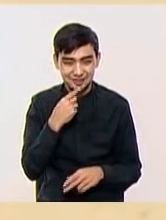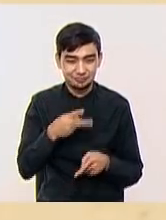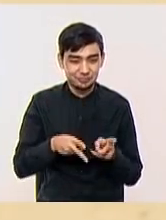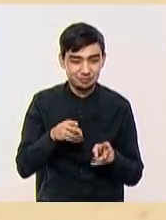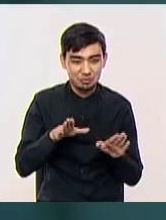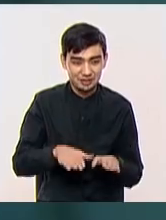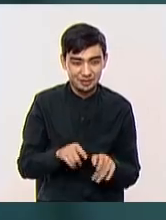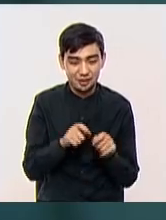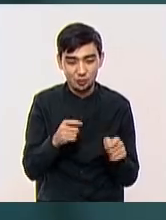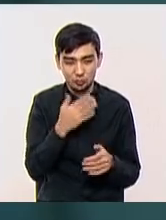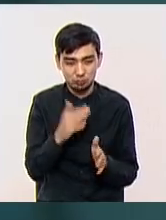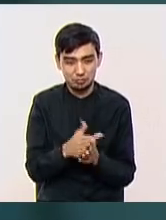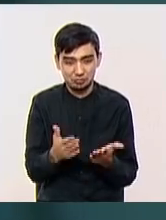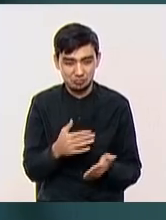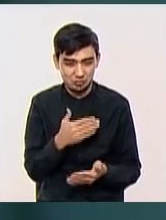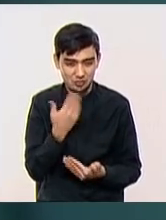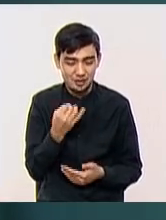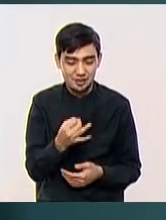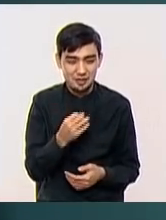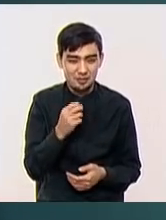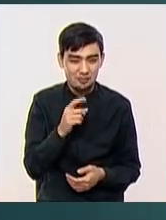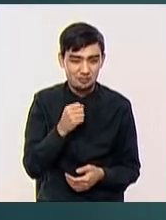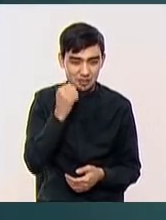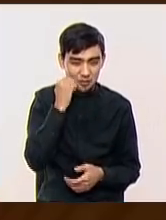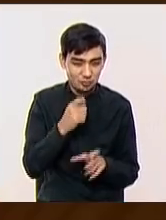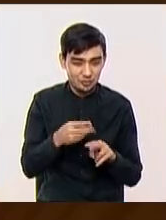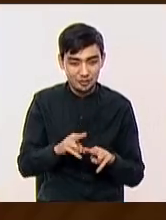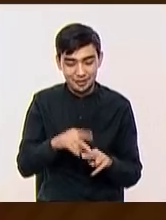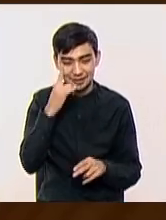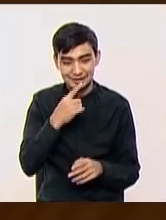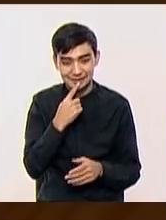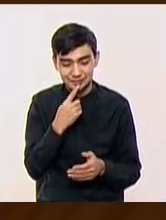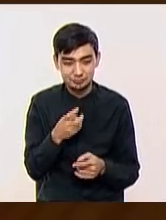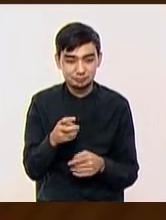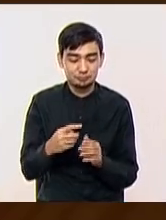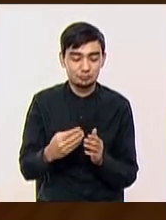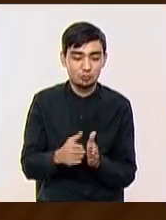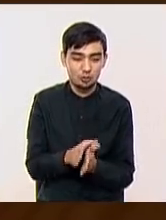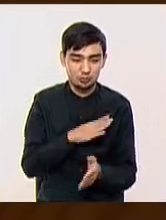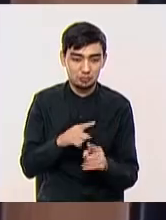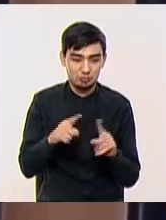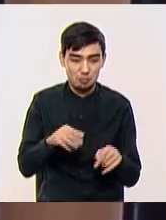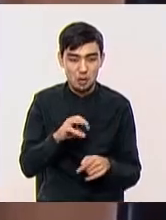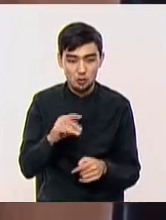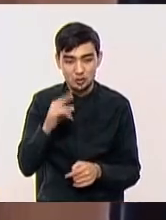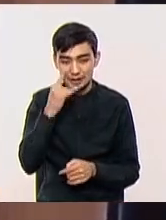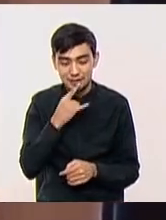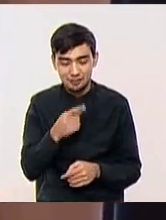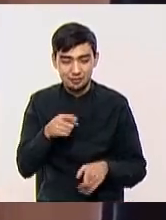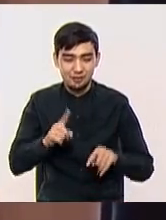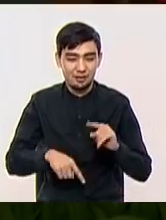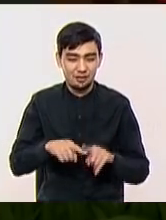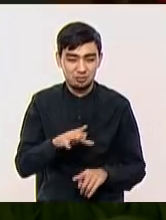мәзірі ашылмаған күйі тұр. Тек егде жастағы адамдар ғана қазақ тілінде жазылған мәзірді беруін өтінеді екен. Оның өзі өте сирек